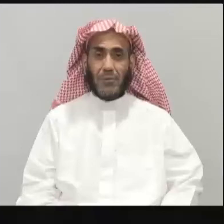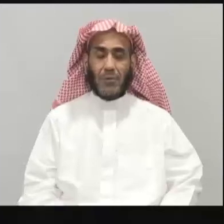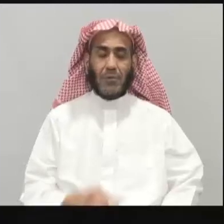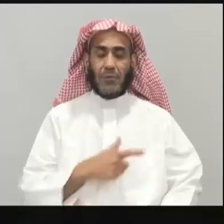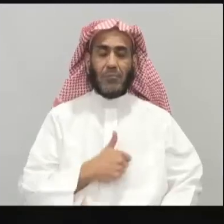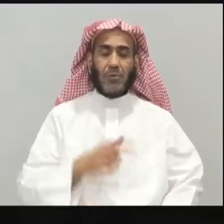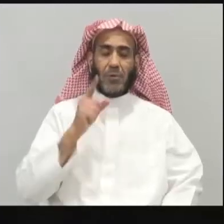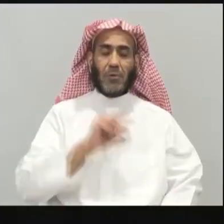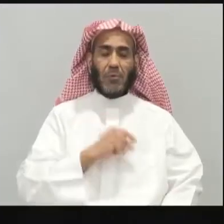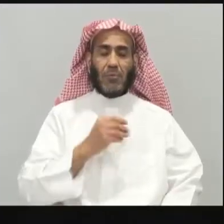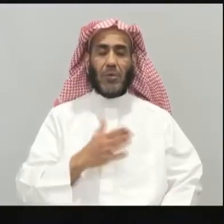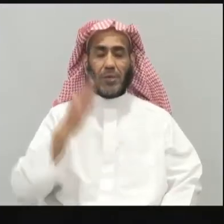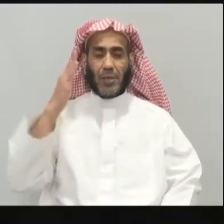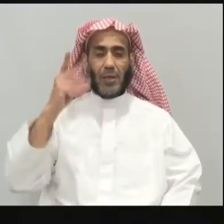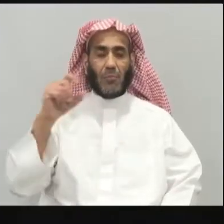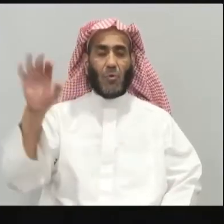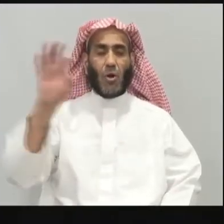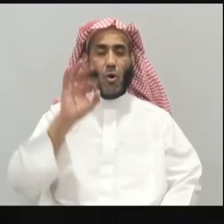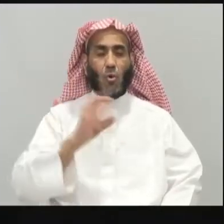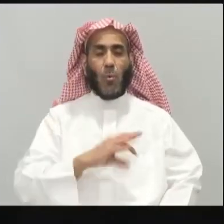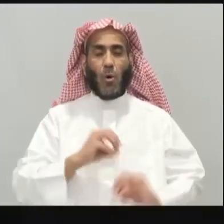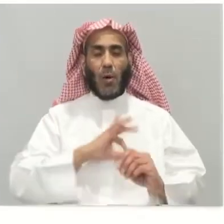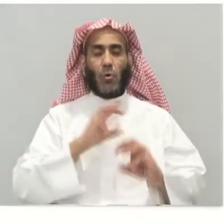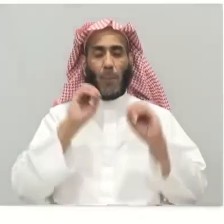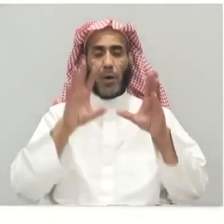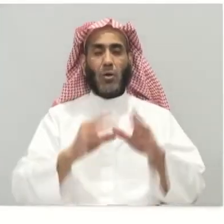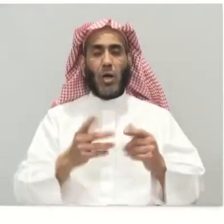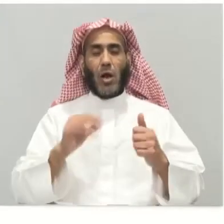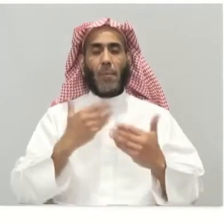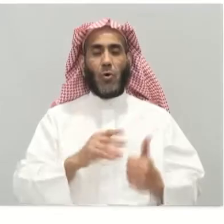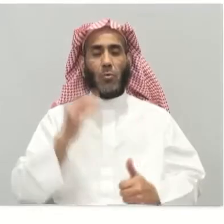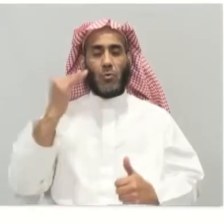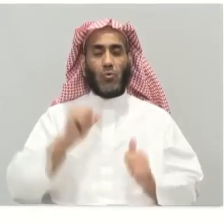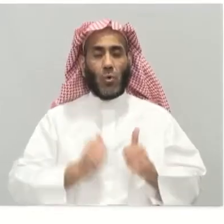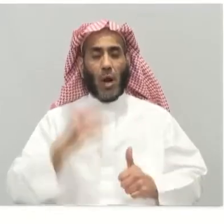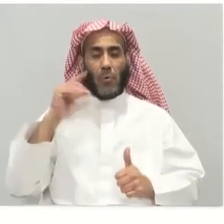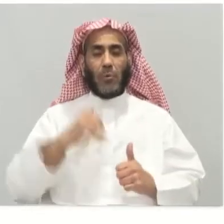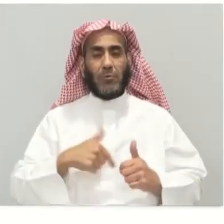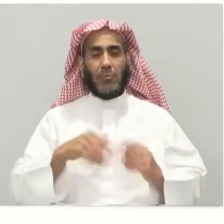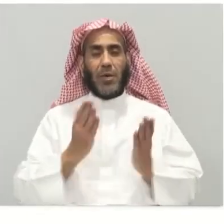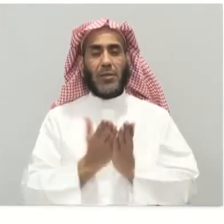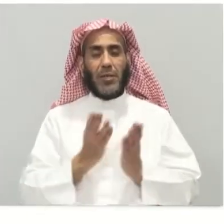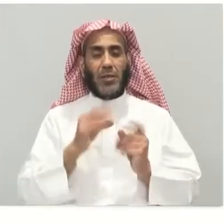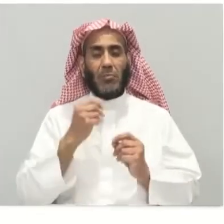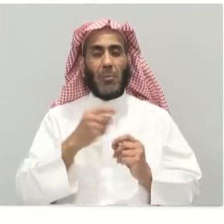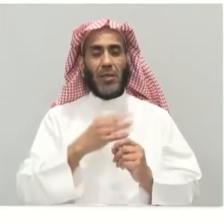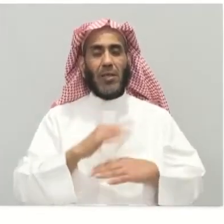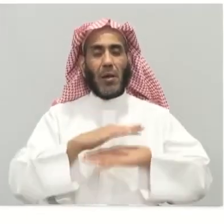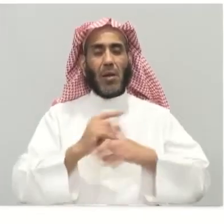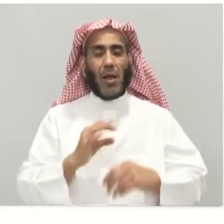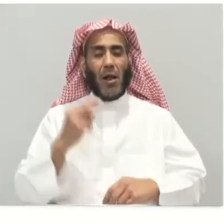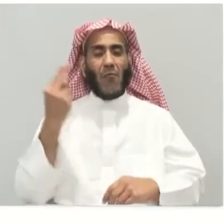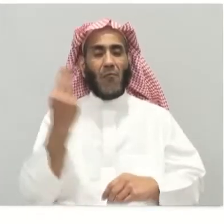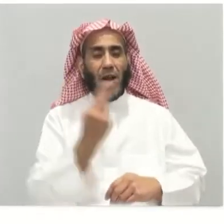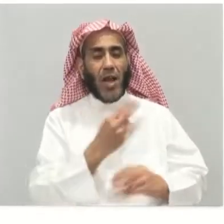بسم الله الرحمن الرحيم السلام عليكم ورحمه الله وبركاته اهلا وسهلا بكم اعزائي طلاب وطالبات بمادتنا الجميله ماده التربيه الفنيه اليوم